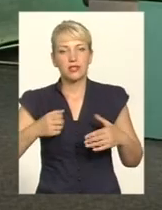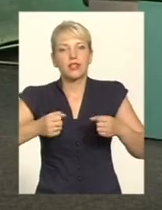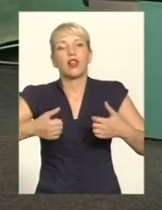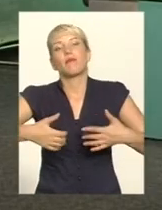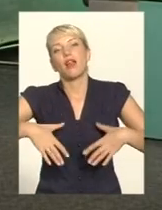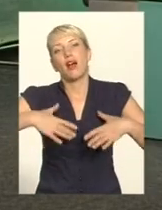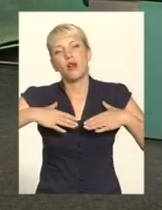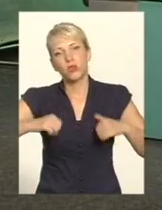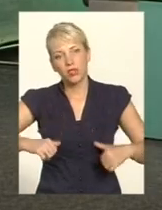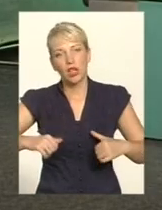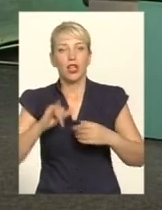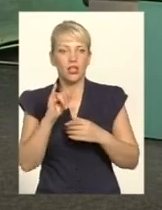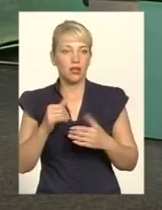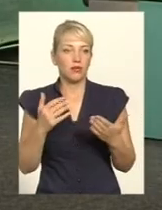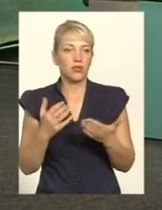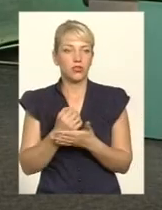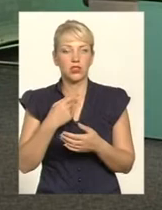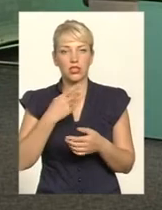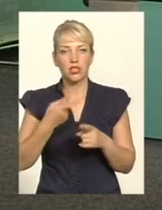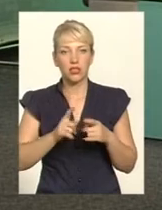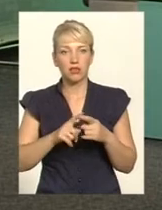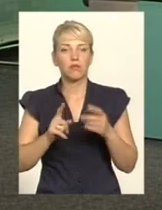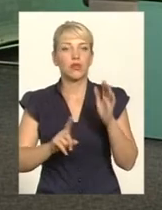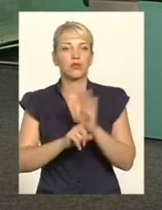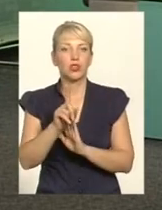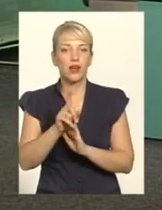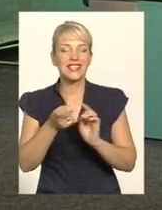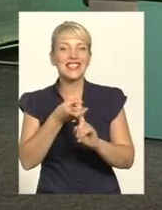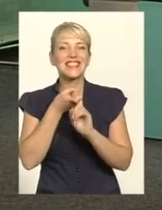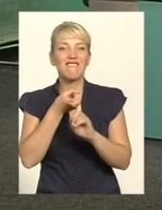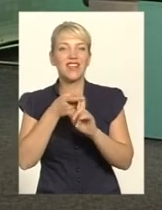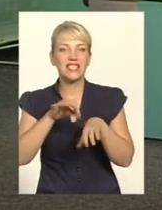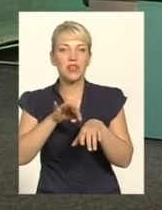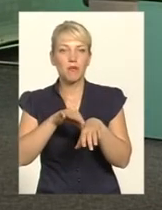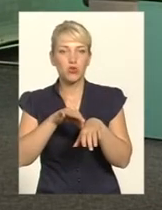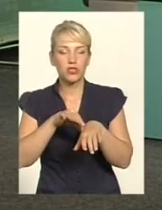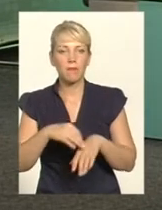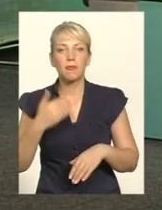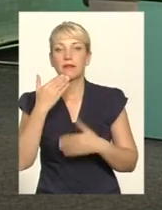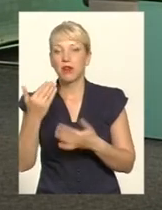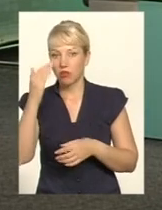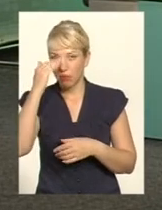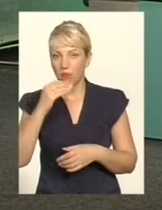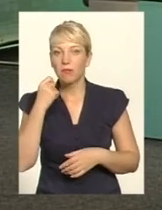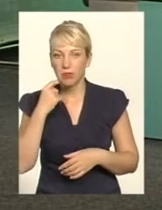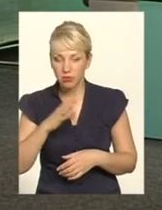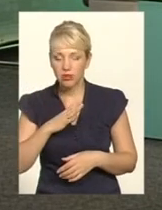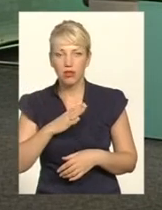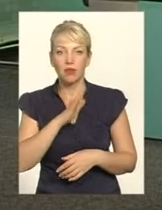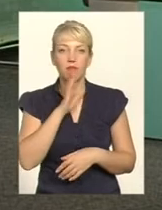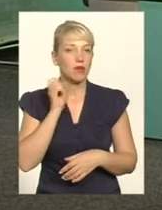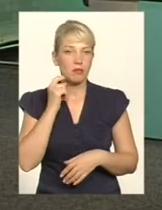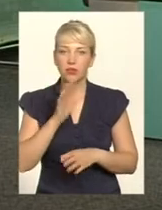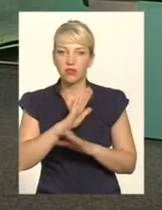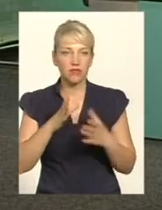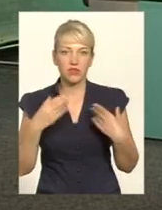бы ничего, я только расслабился, но идет зависимость. Спрашиваешь, папа пил, мама пила, нет, в семье нигде не было.